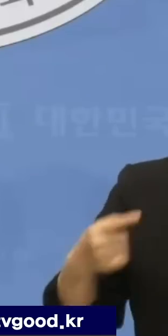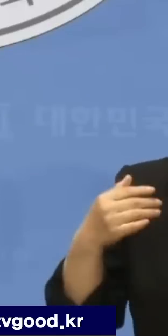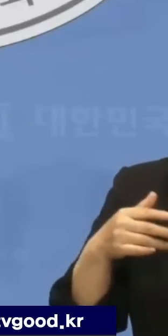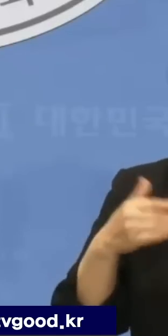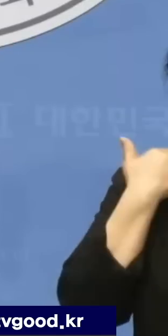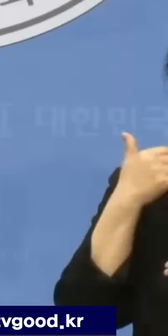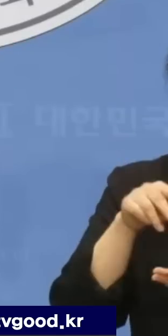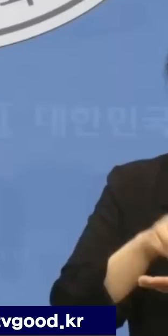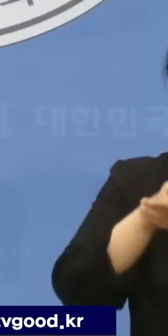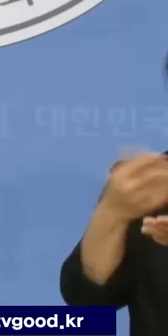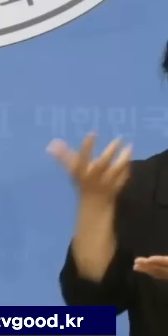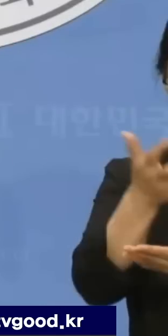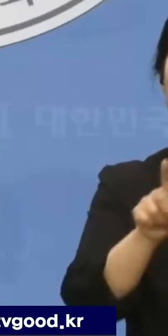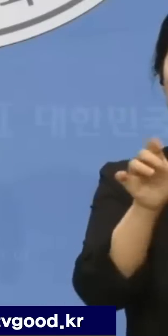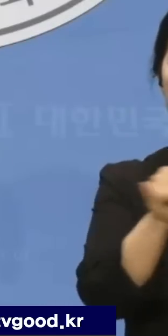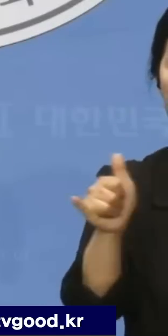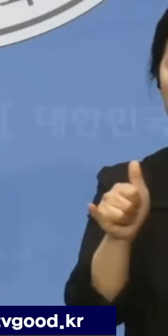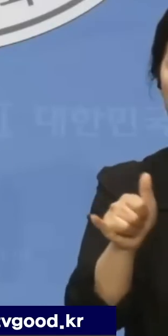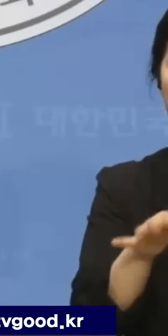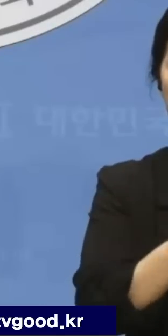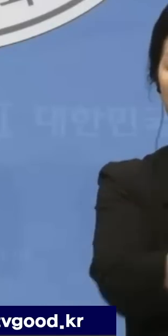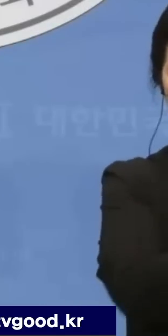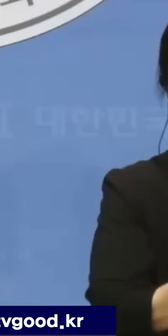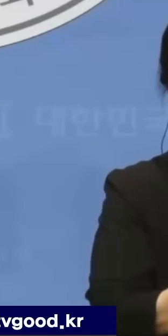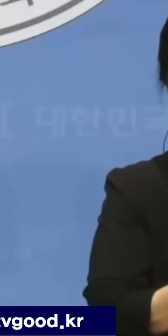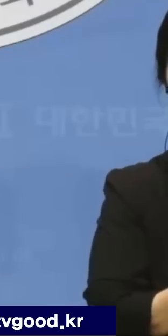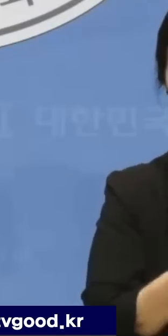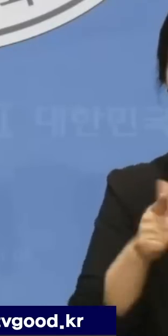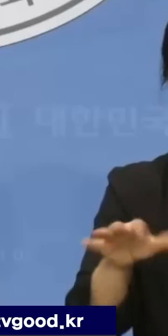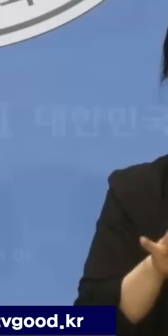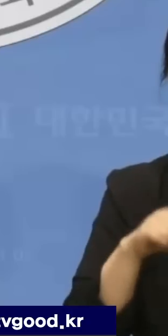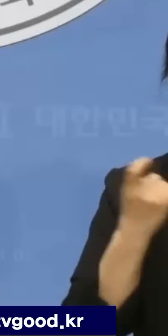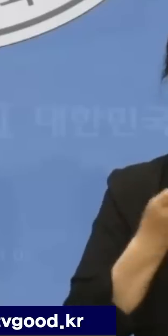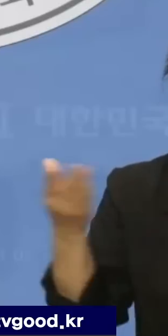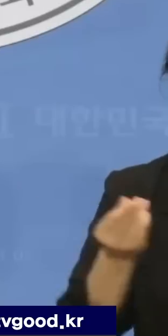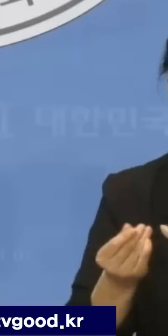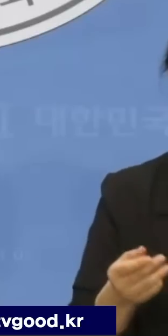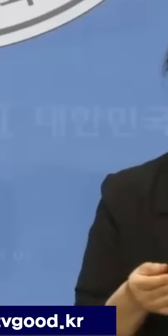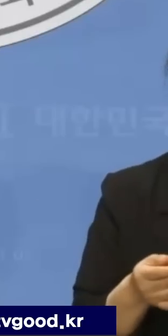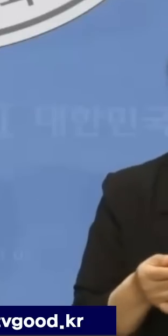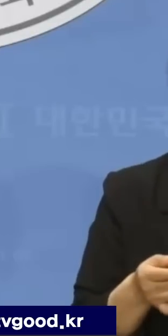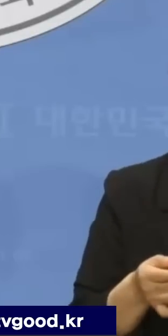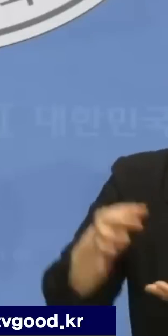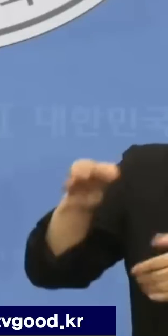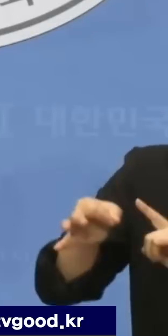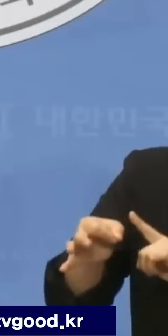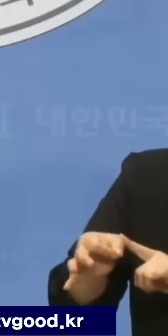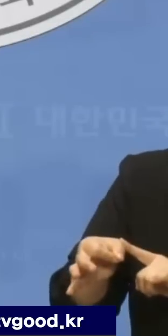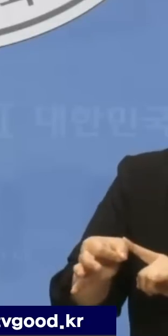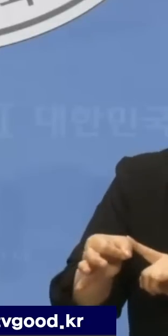전 재산이거나 빚으로 마련한 전세보증금을 날릴 상태입니다 그런 임차인들에게